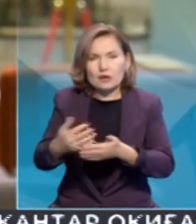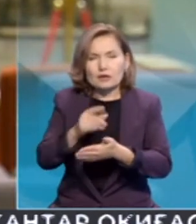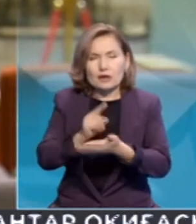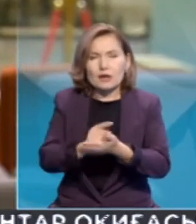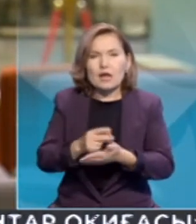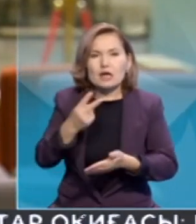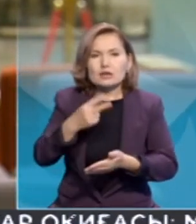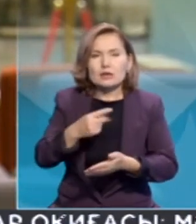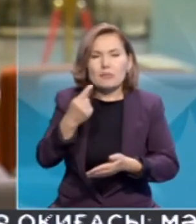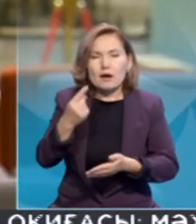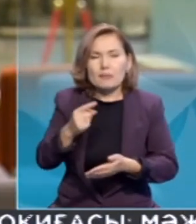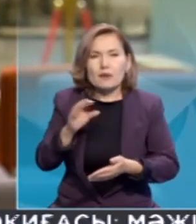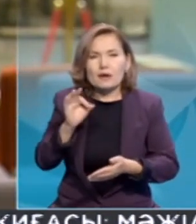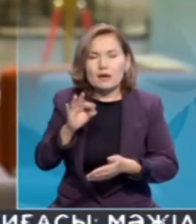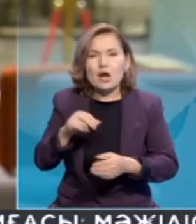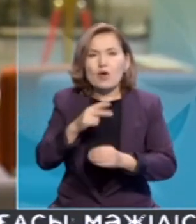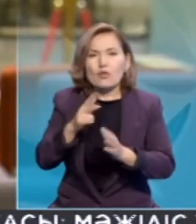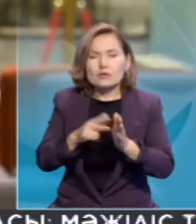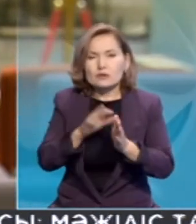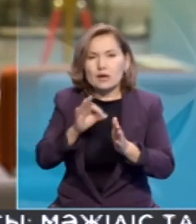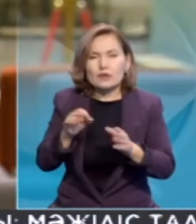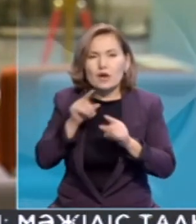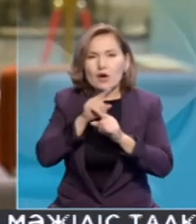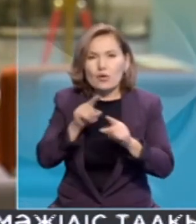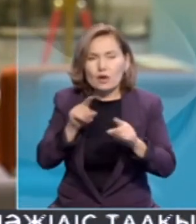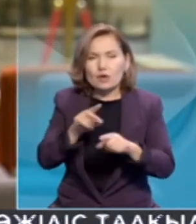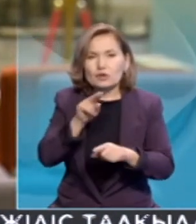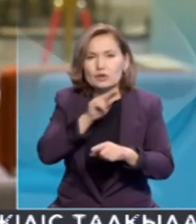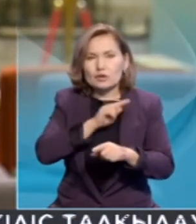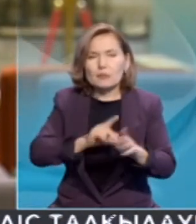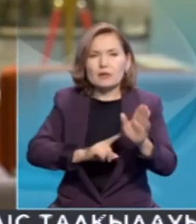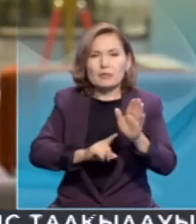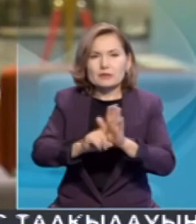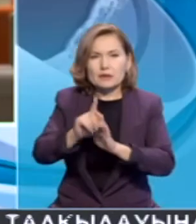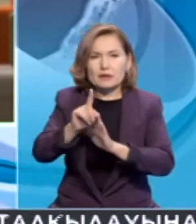21 қазан күні сағат 18:00-де үгіт-насихат